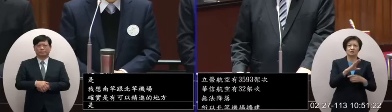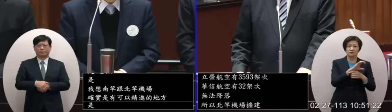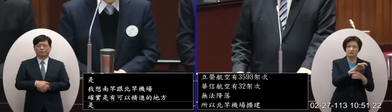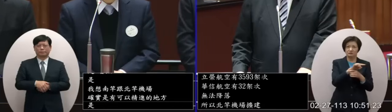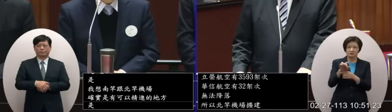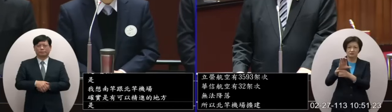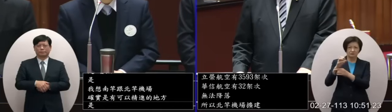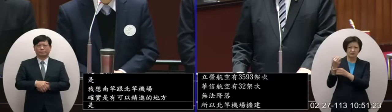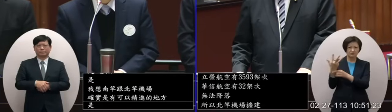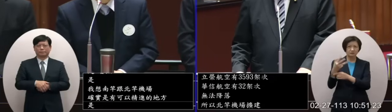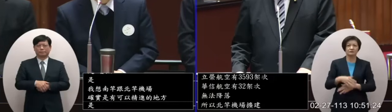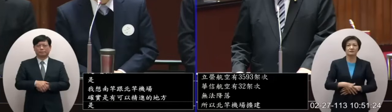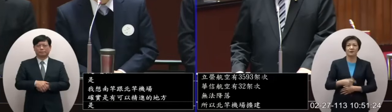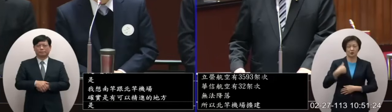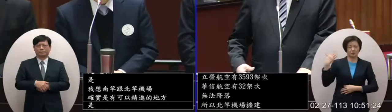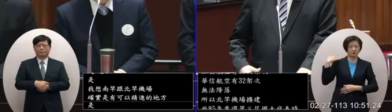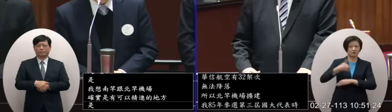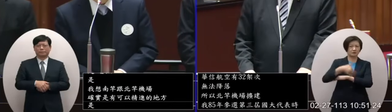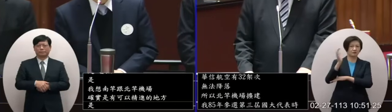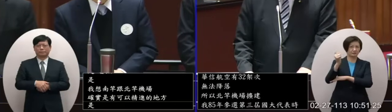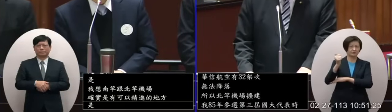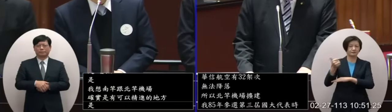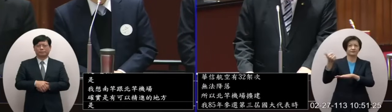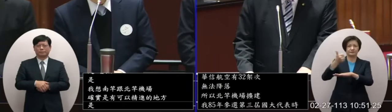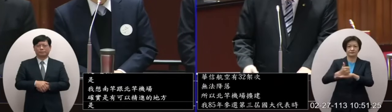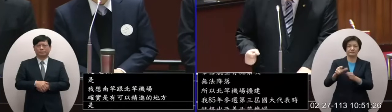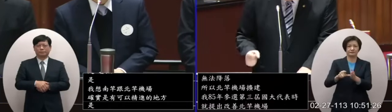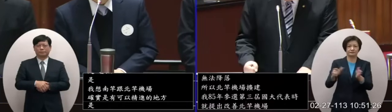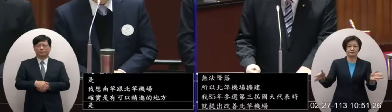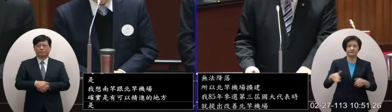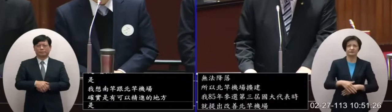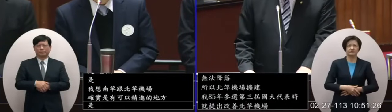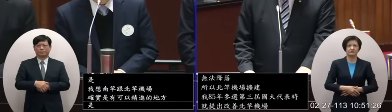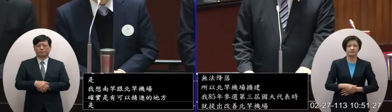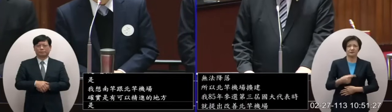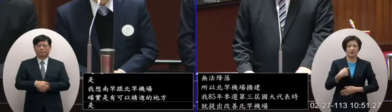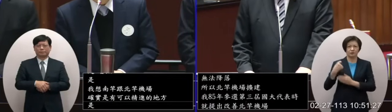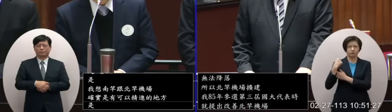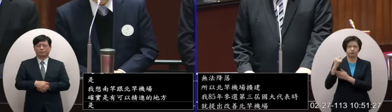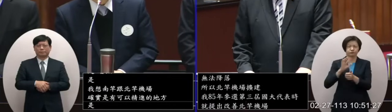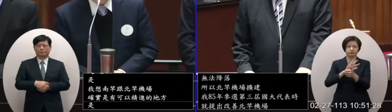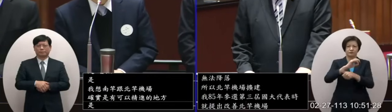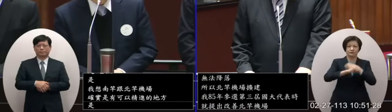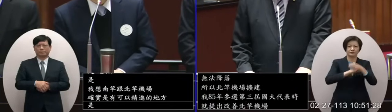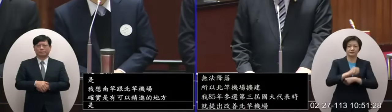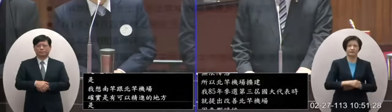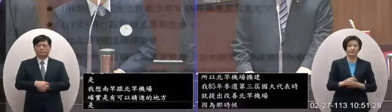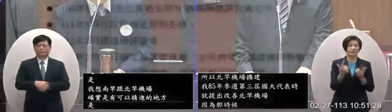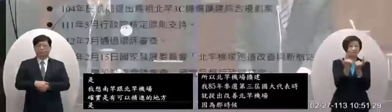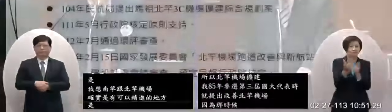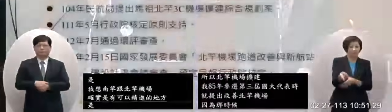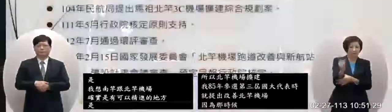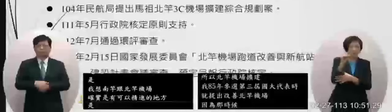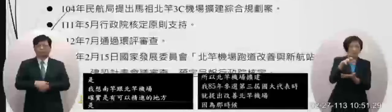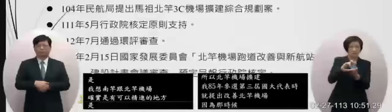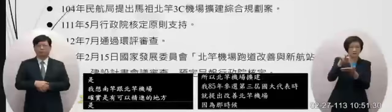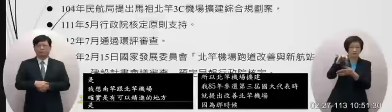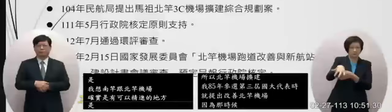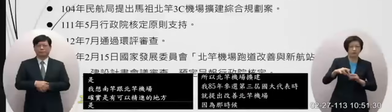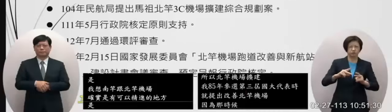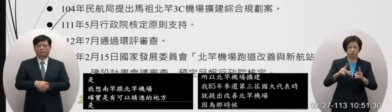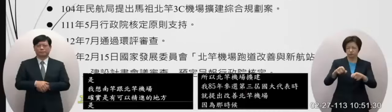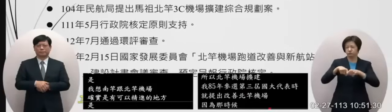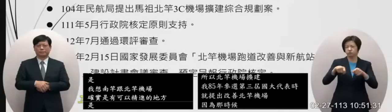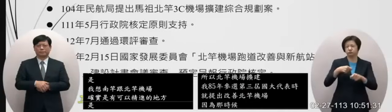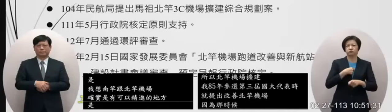90年到98年， 好几个， 时任县长，正好我当县长，我更强力的推动北竿机场的改善